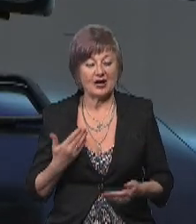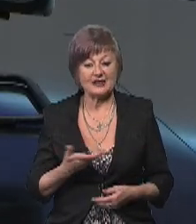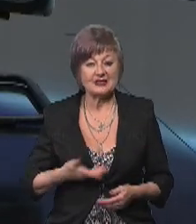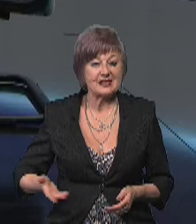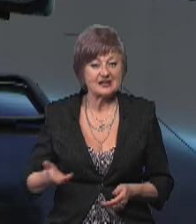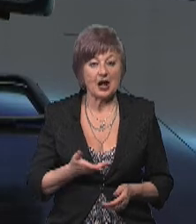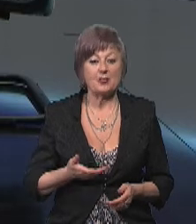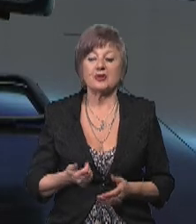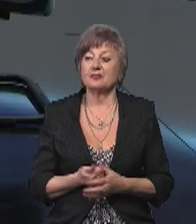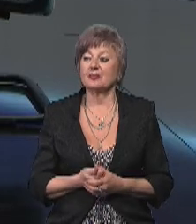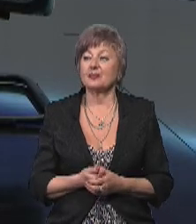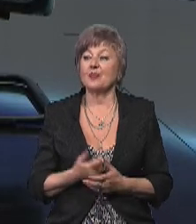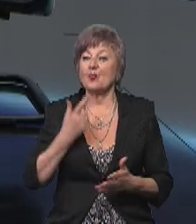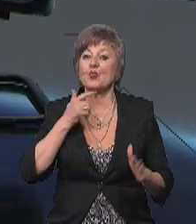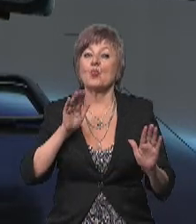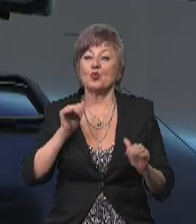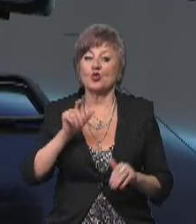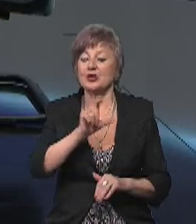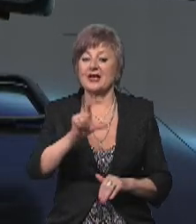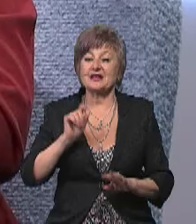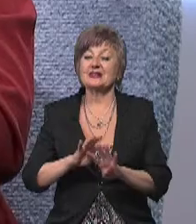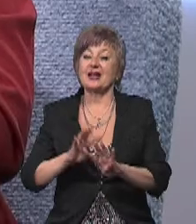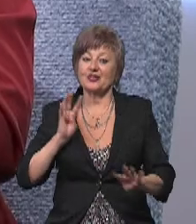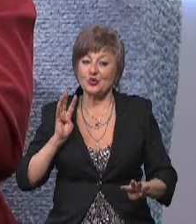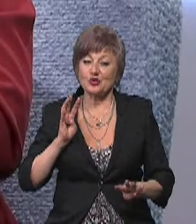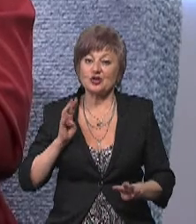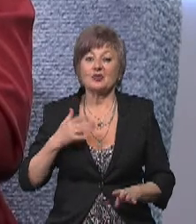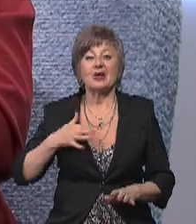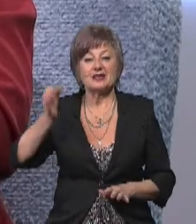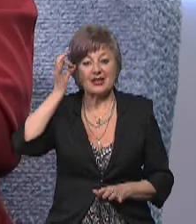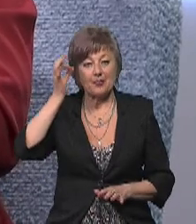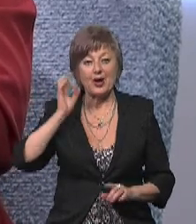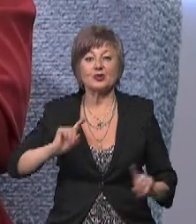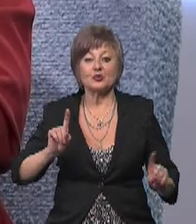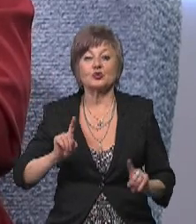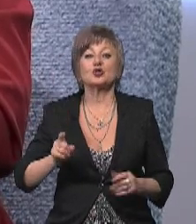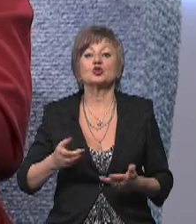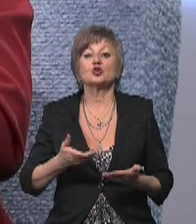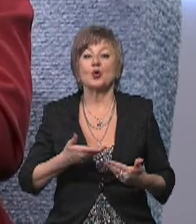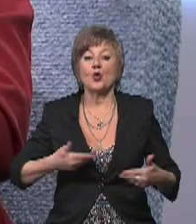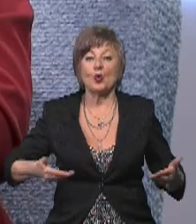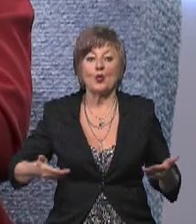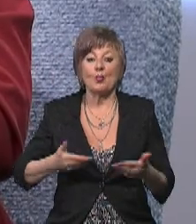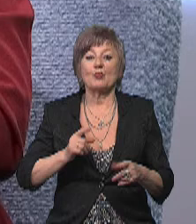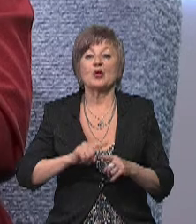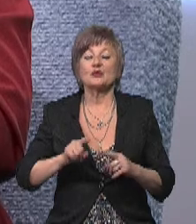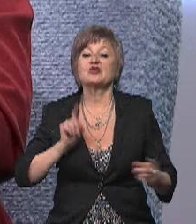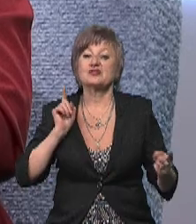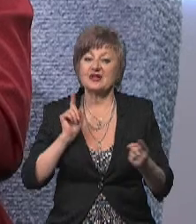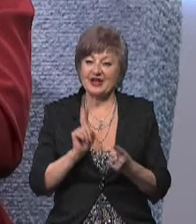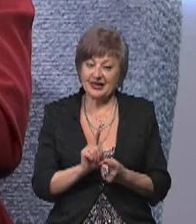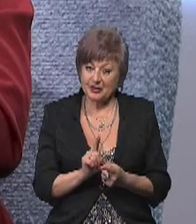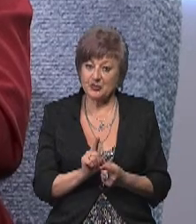спілкувалися. Ми прощаємося з нашими телеглядачами. І я нагадую, що ми з вами невдовзі